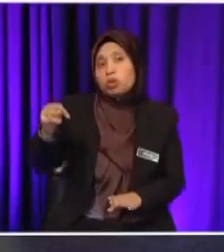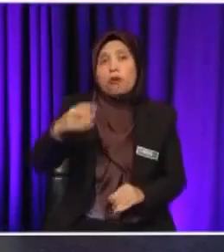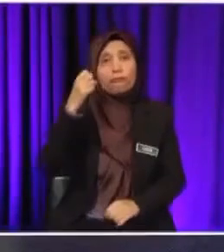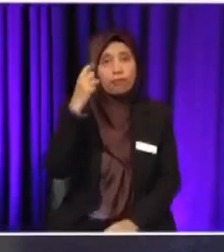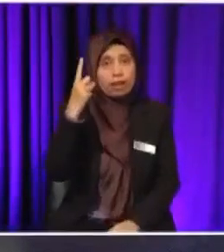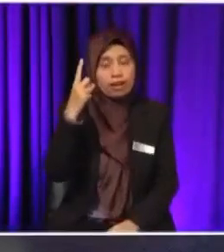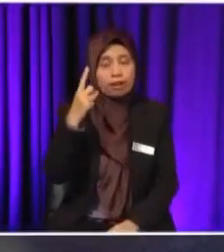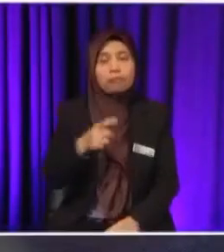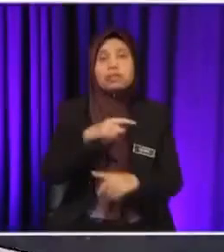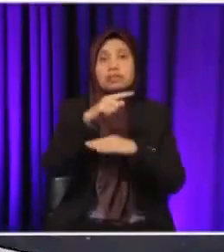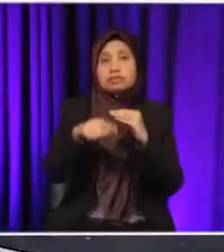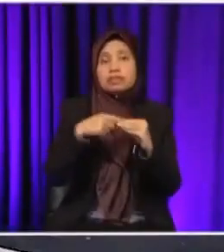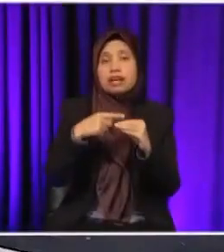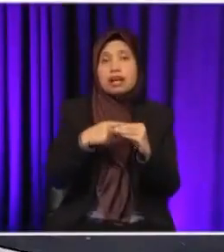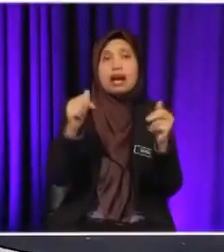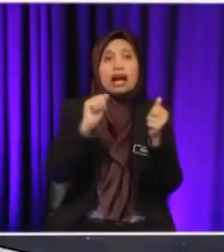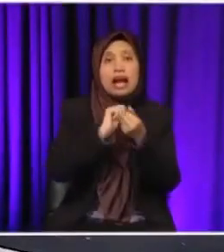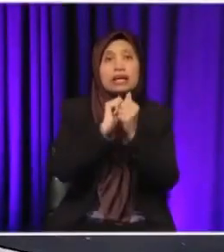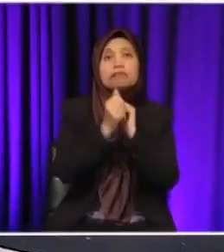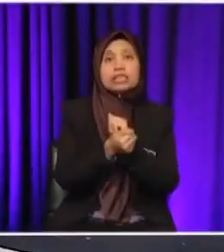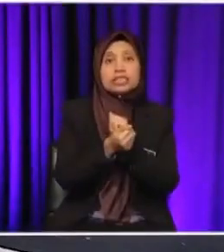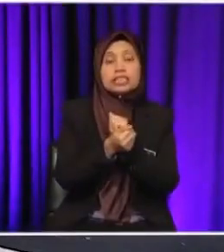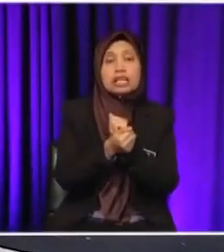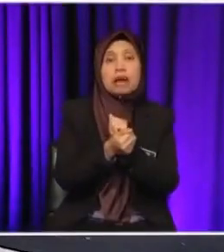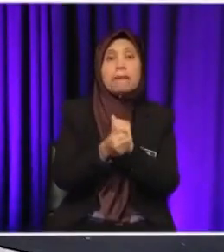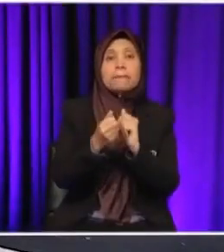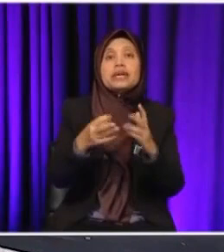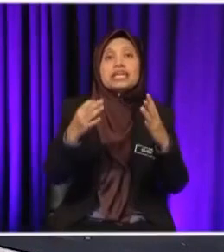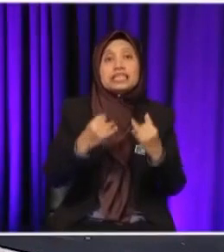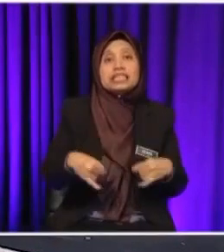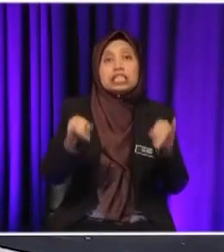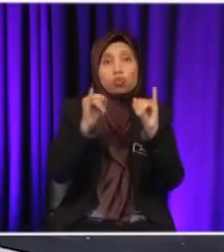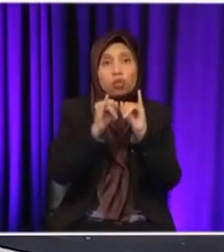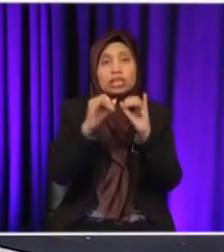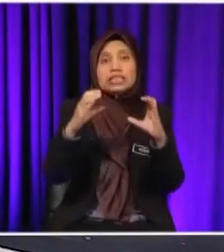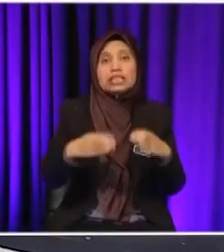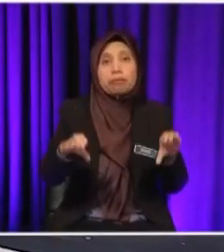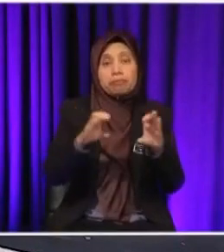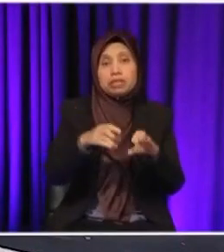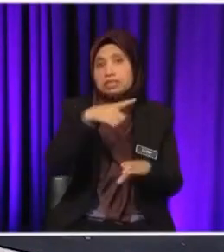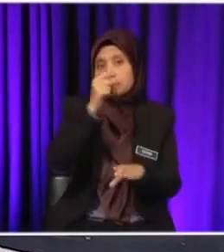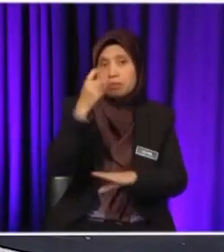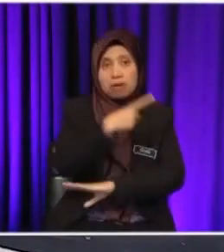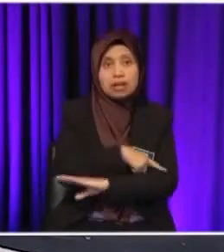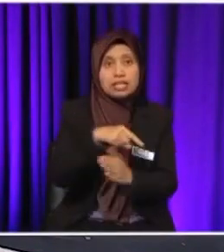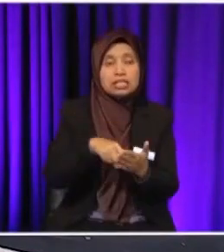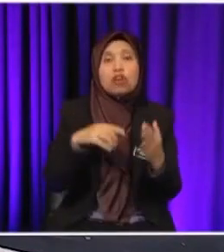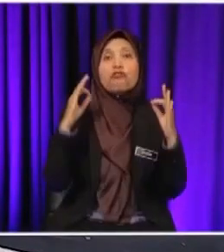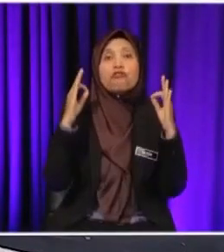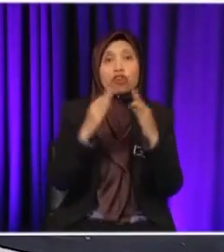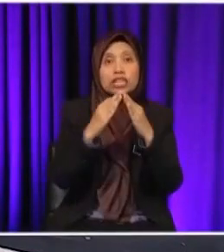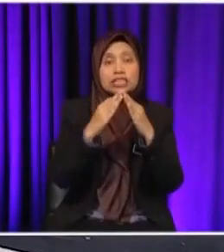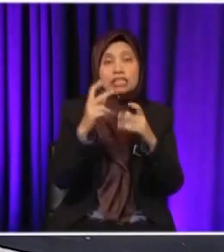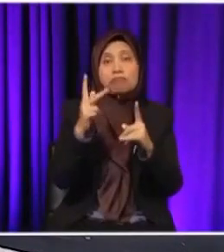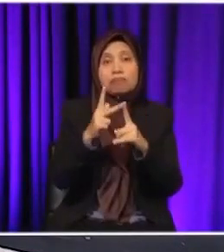fahami berkenaan dengan adaptasi peristiwa cerpen ke 4 rangkap pantun. Kerana hari ini kita memberi fokus bagaimana